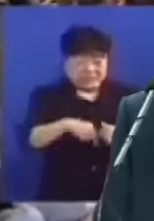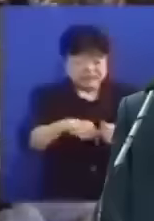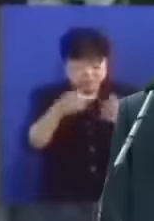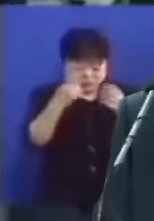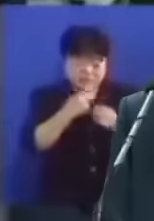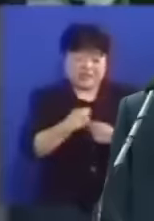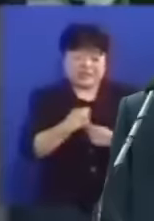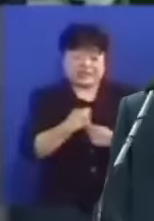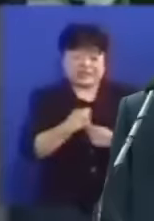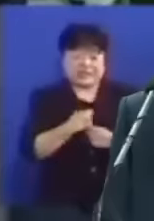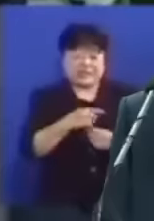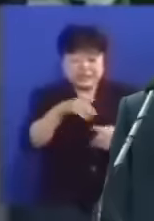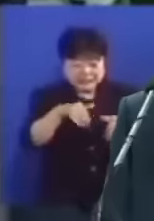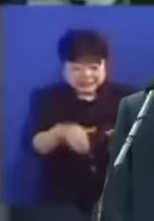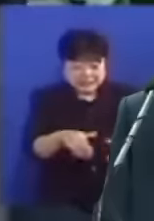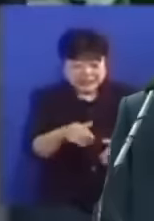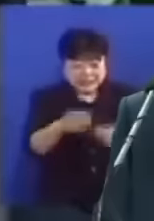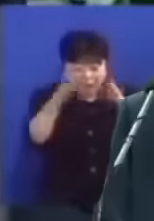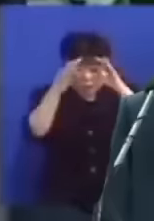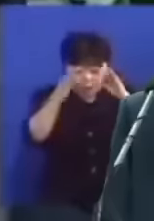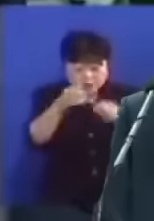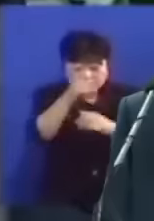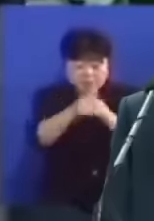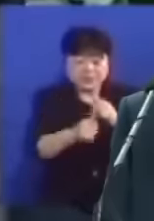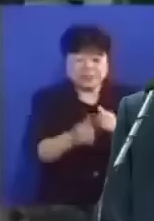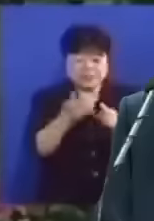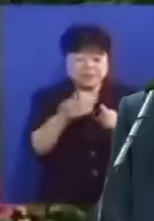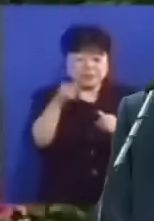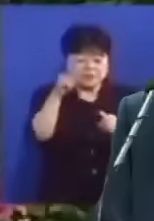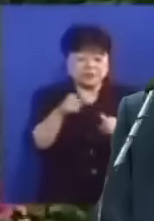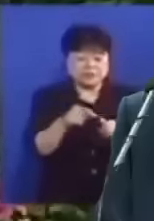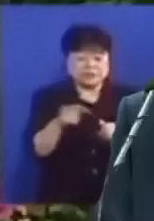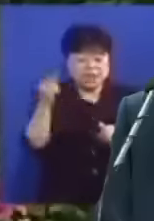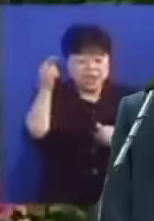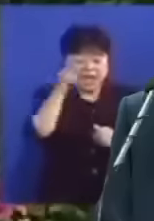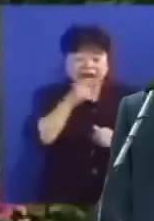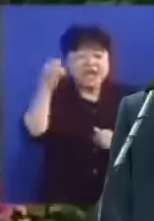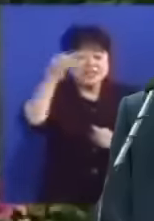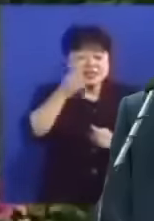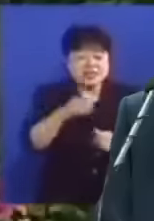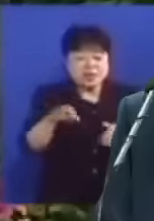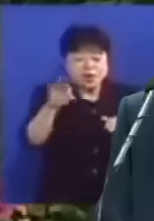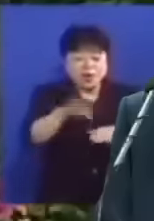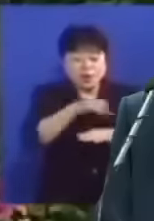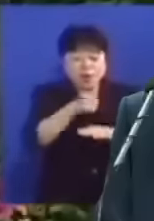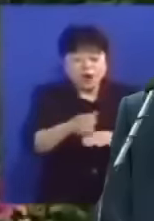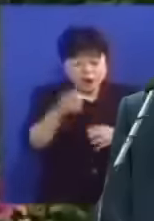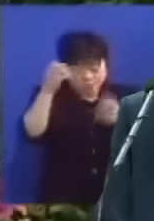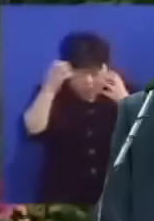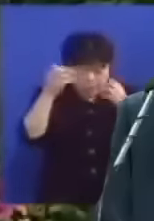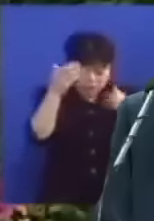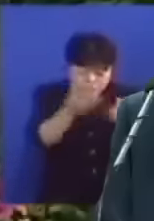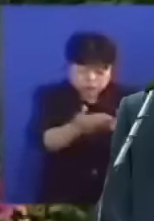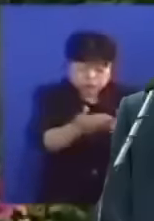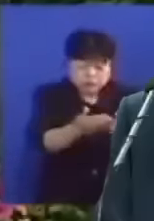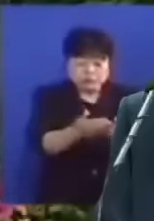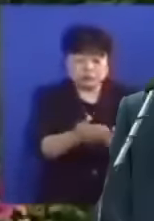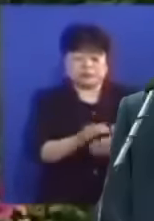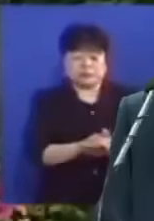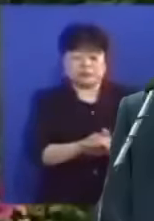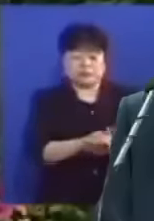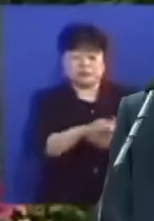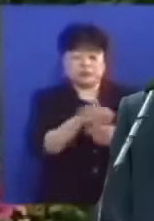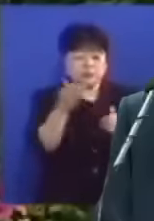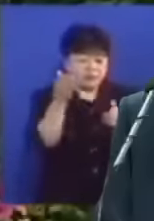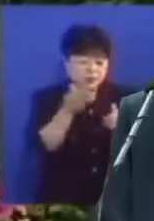와서 말을 했습니다. 보소서 하나님께서 부르시는 악령이 왕을 번뇌케 하온즉 원하건대 우리 주께서 당신 앞에 모시는